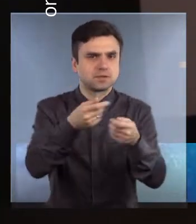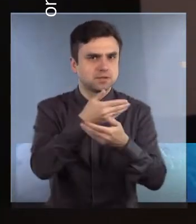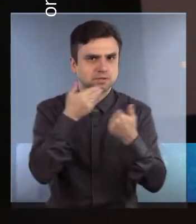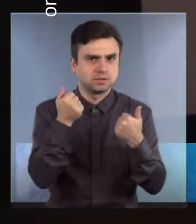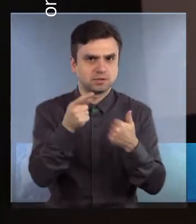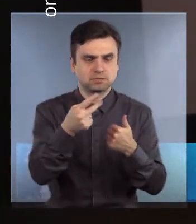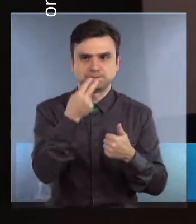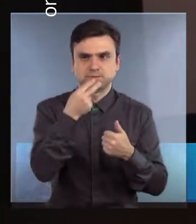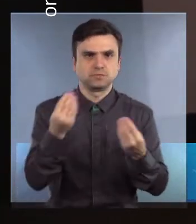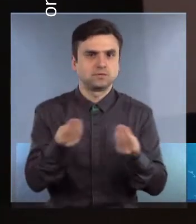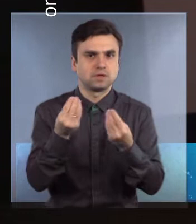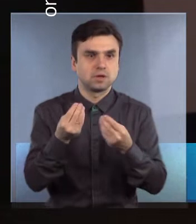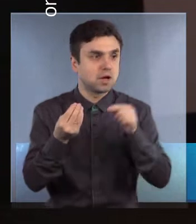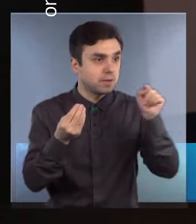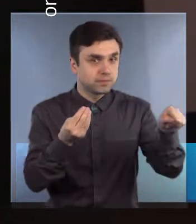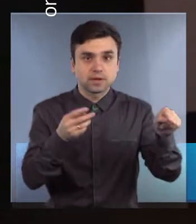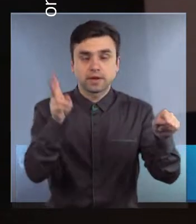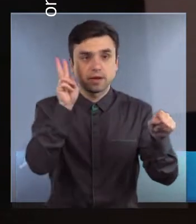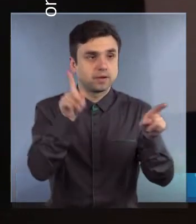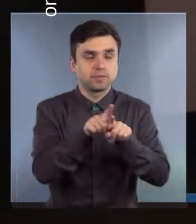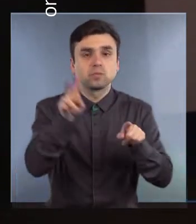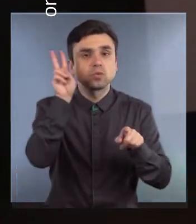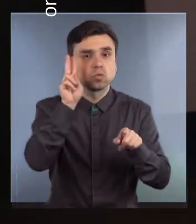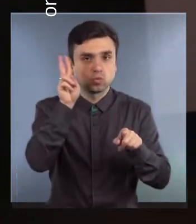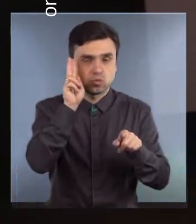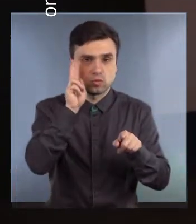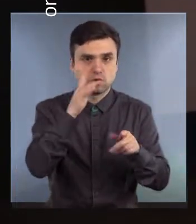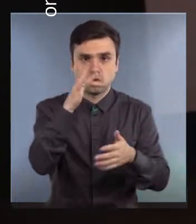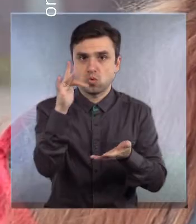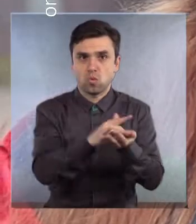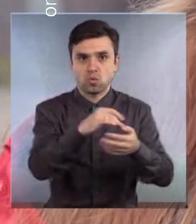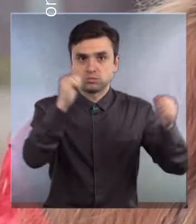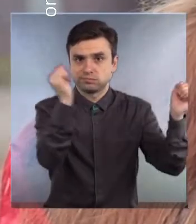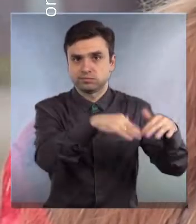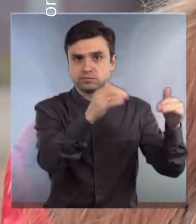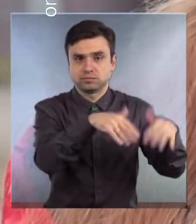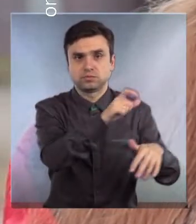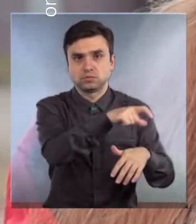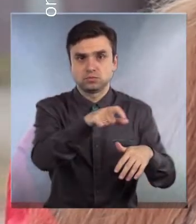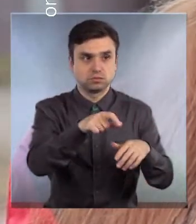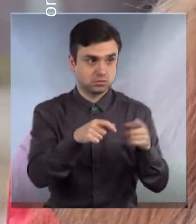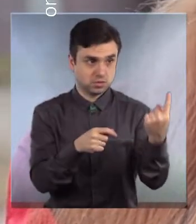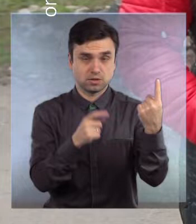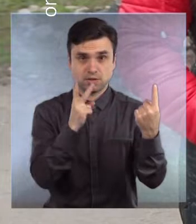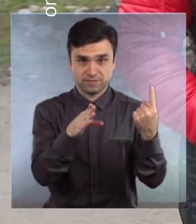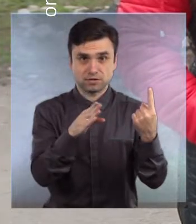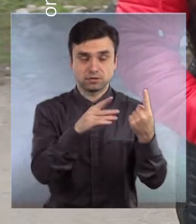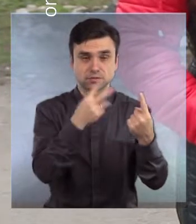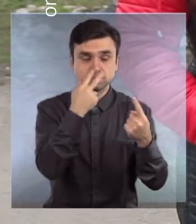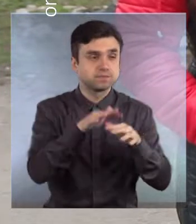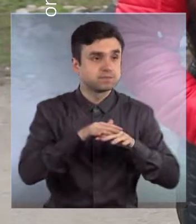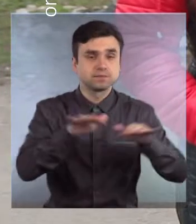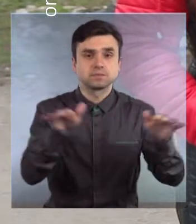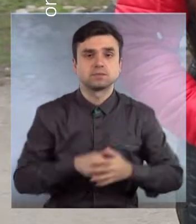цей аромат розповсюджується з однієї квартири. А почалося все зі звернення пані Марини. Вона взяла